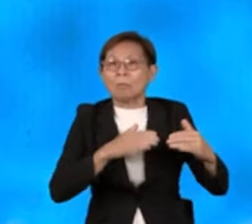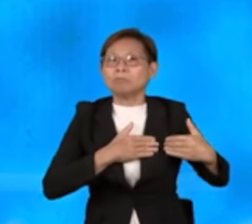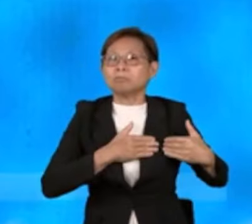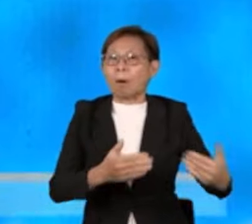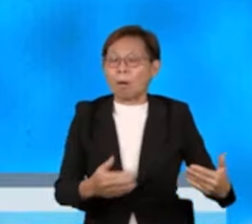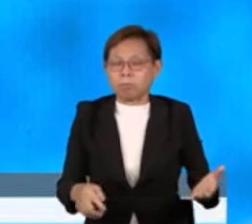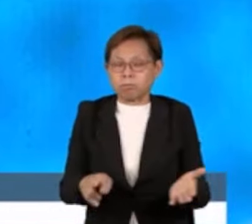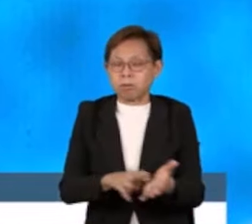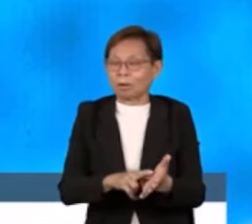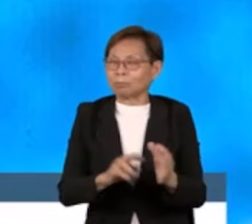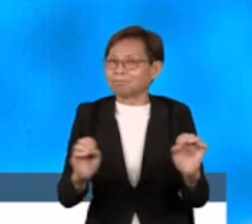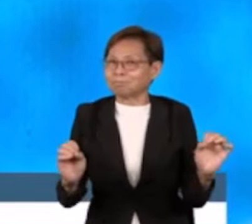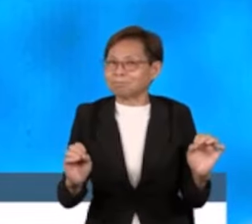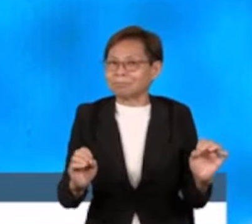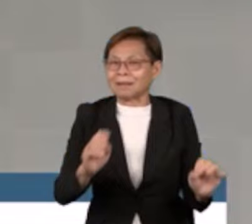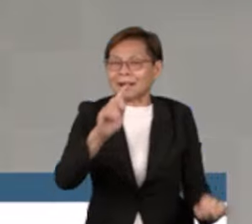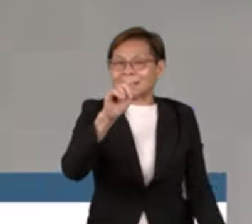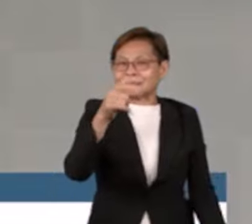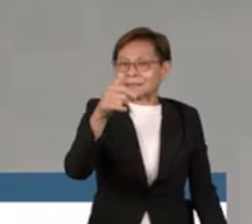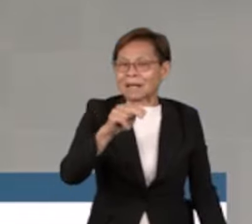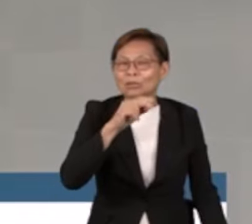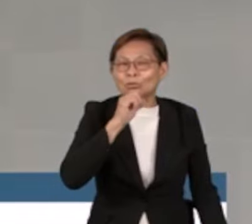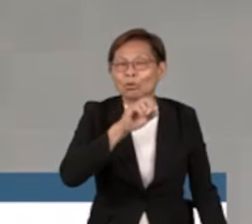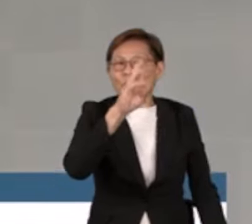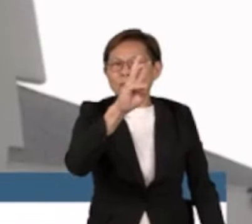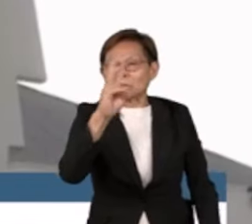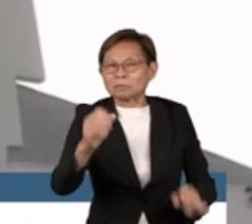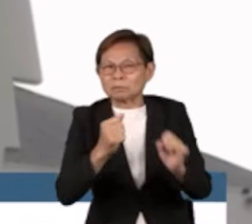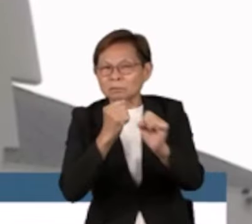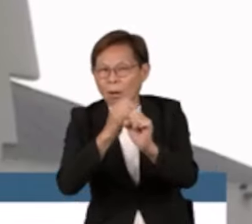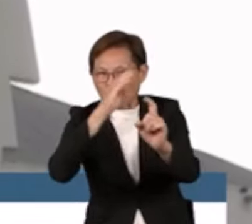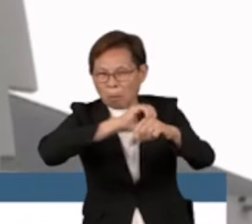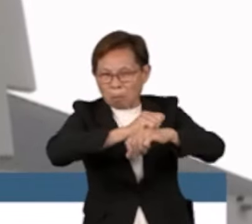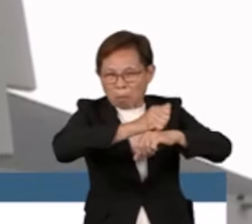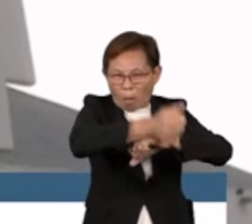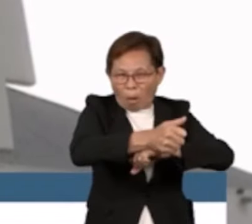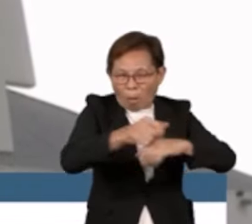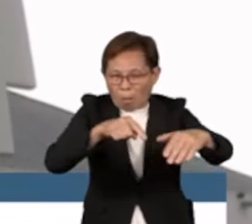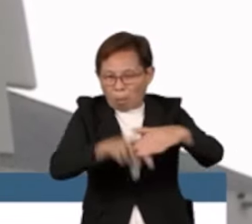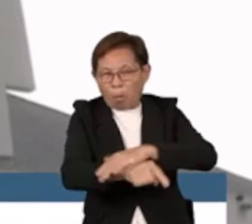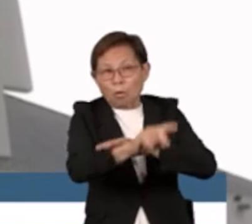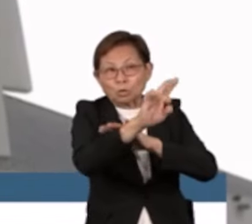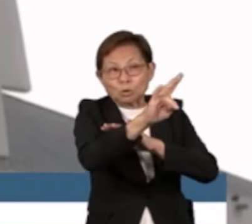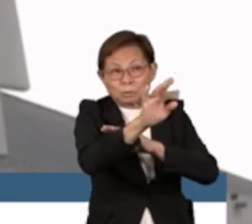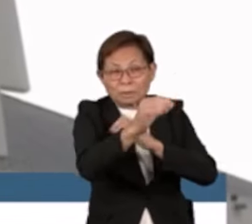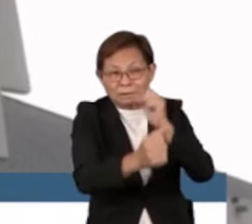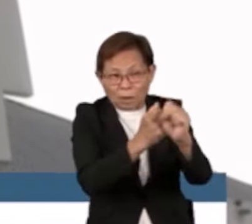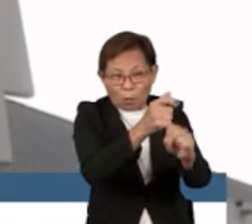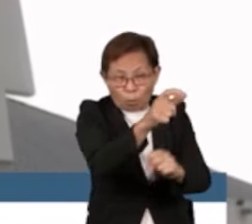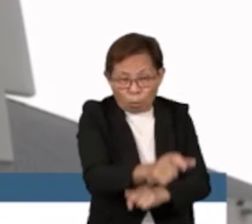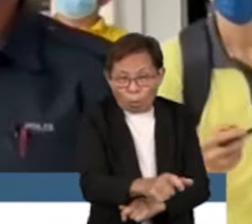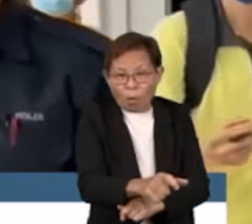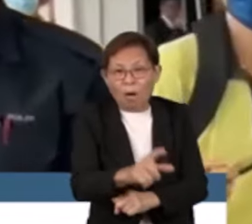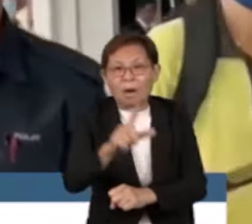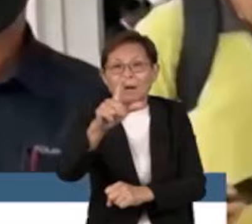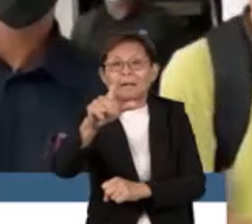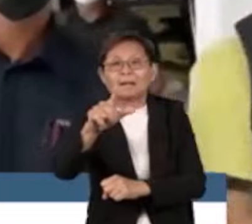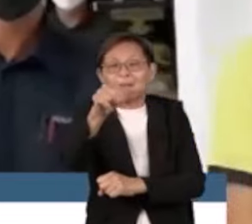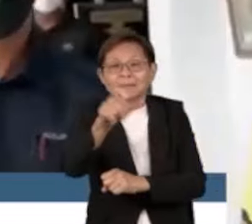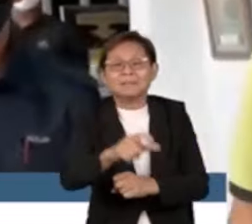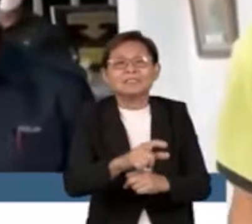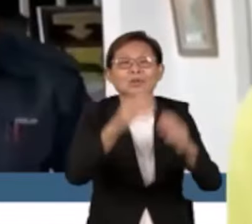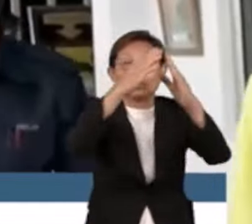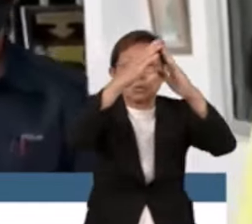pengakuan direkotkan 66 tahun dituduh membunuh Dusun i79 tahun di lot